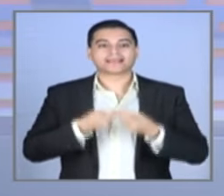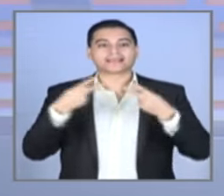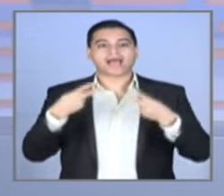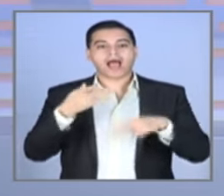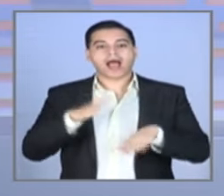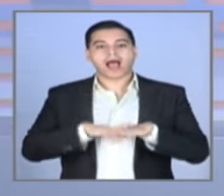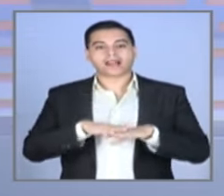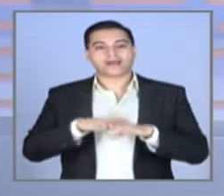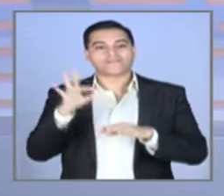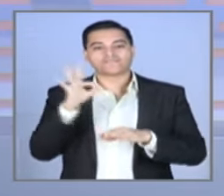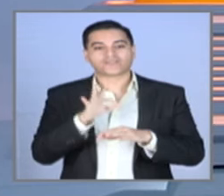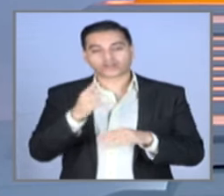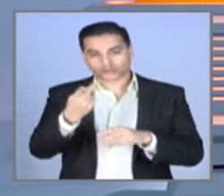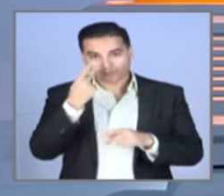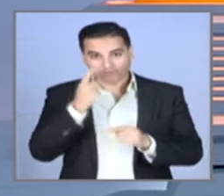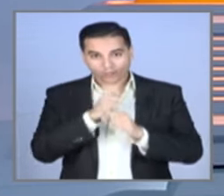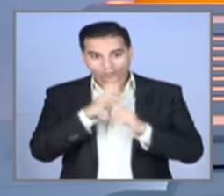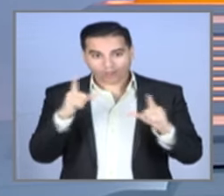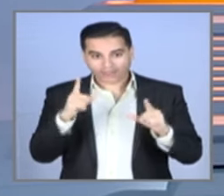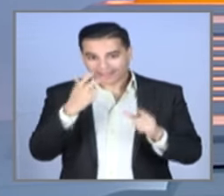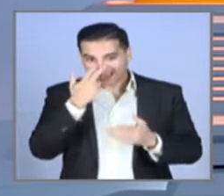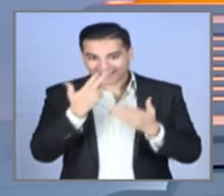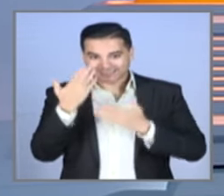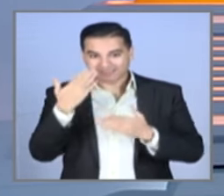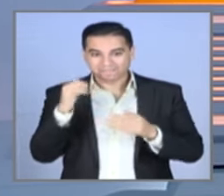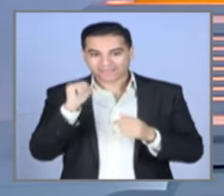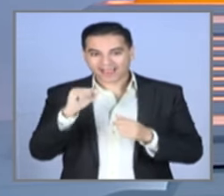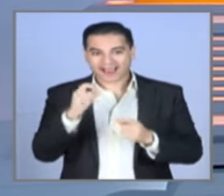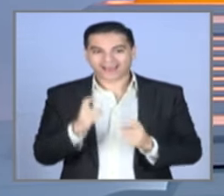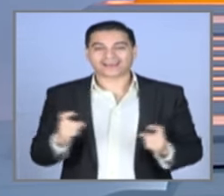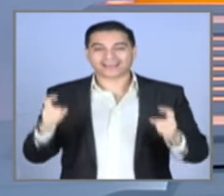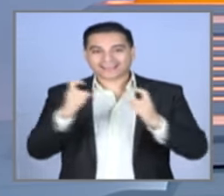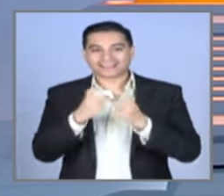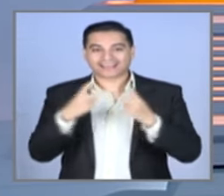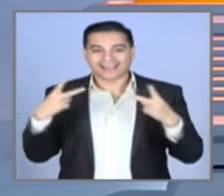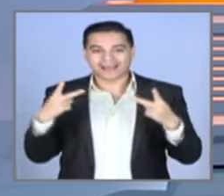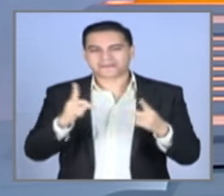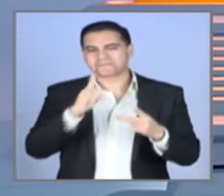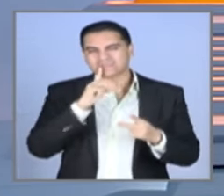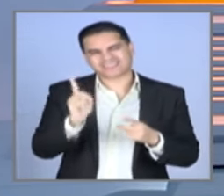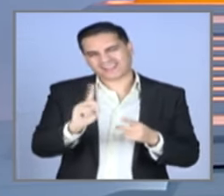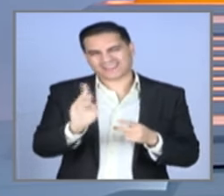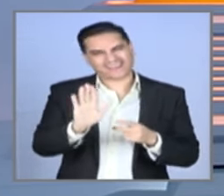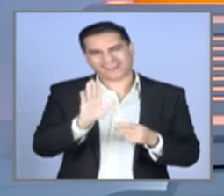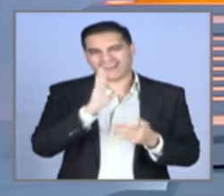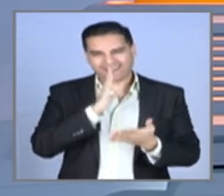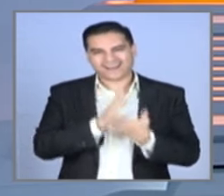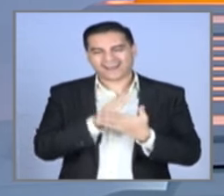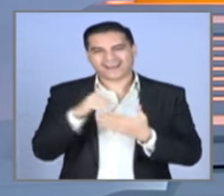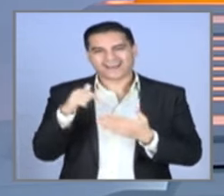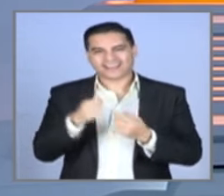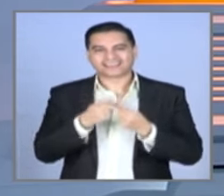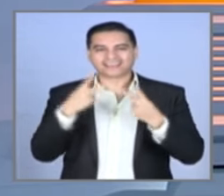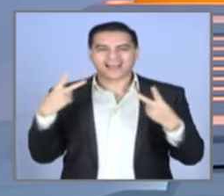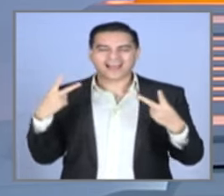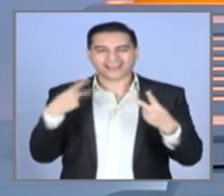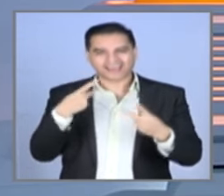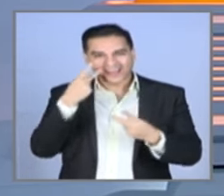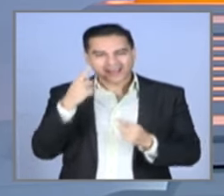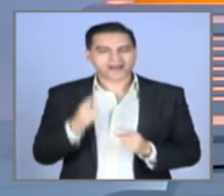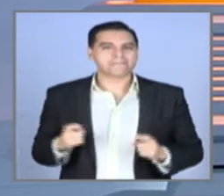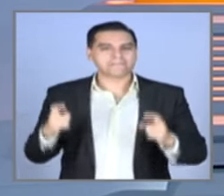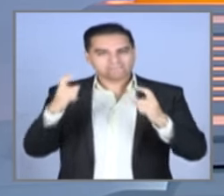القرن شفتوه مع بعض؟ كنا بنشد الشعر بعض. بس لا يعني الصراحه كان نهائي غير متوقع تماما. الماتش كان